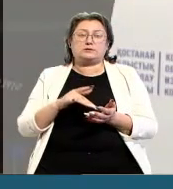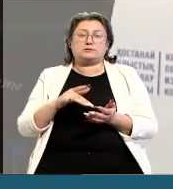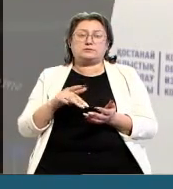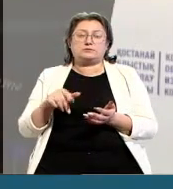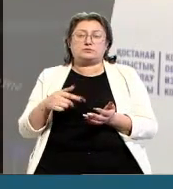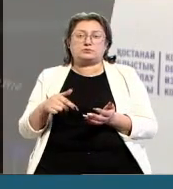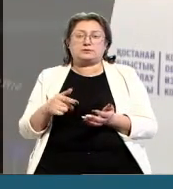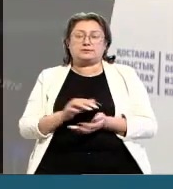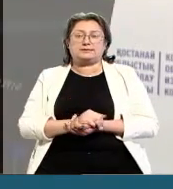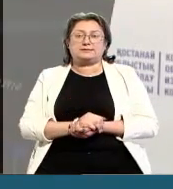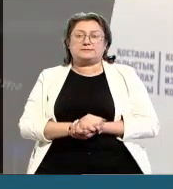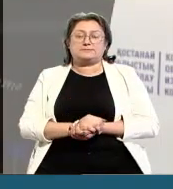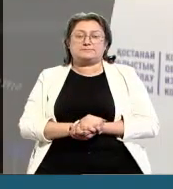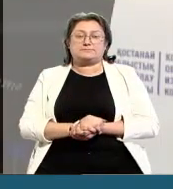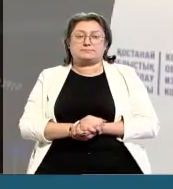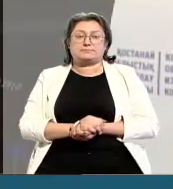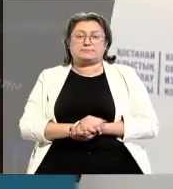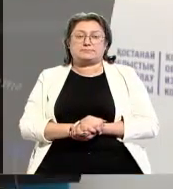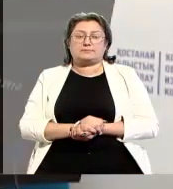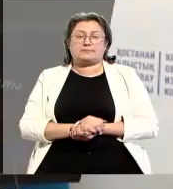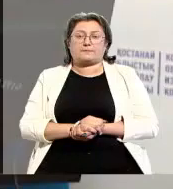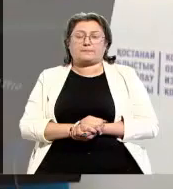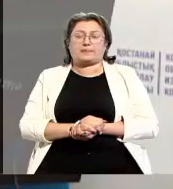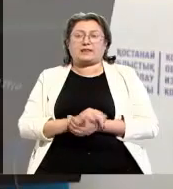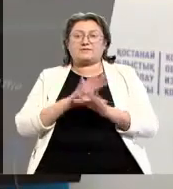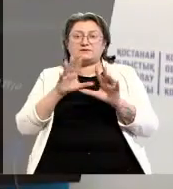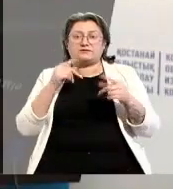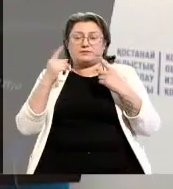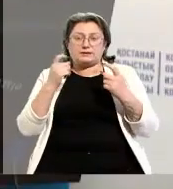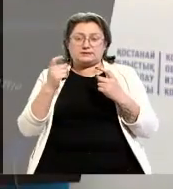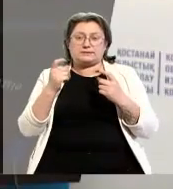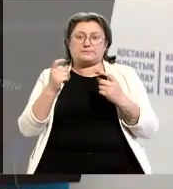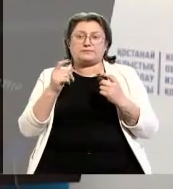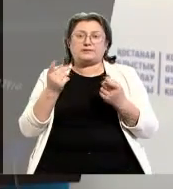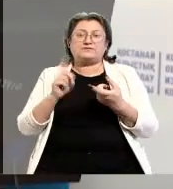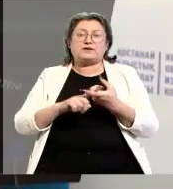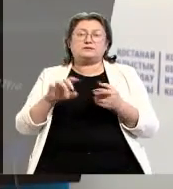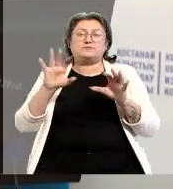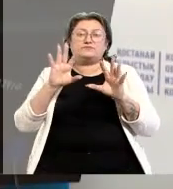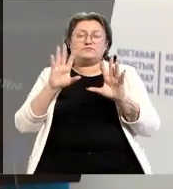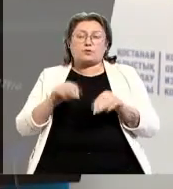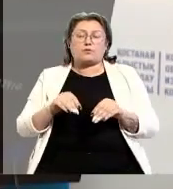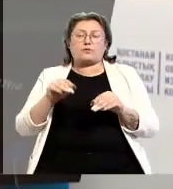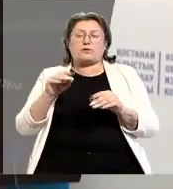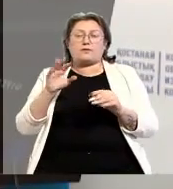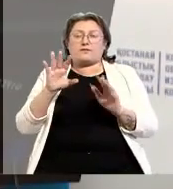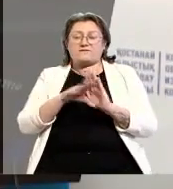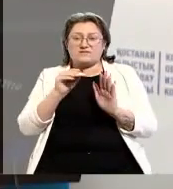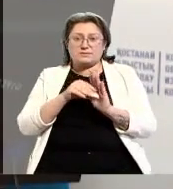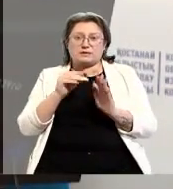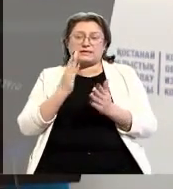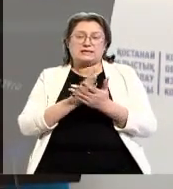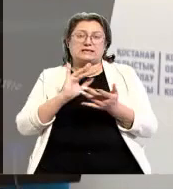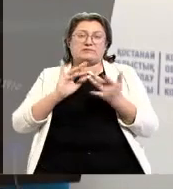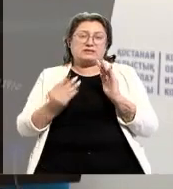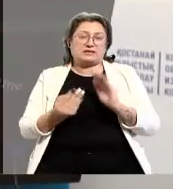Имеется страница в интернет-ресурсе, где размещается информация. Сайлауға қатысты барлық ақпарат интернет ресурстарда